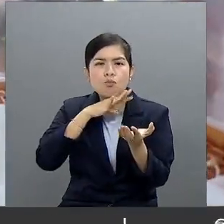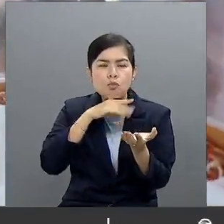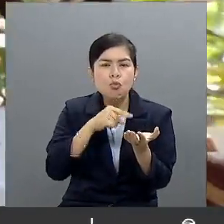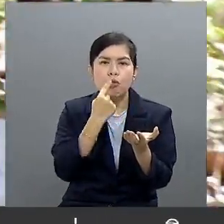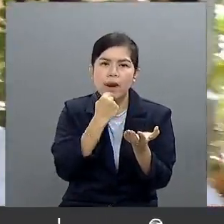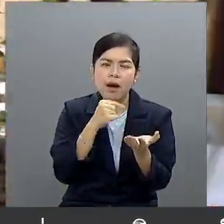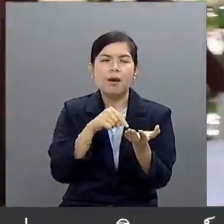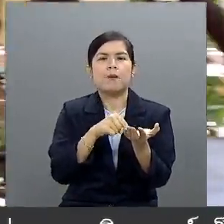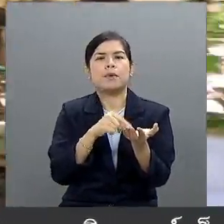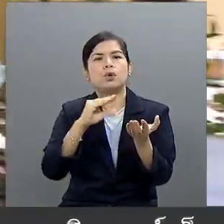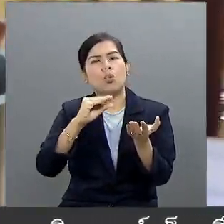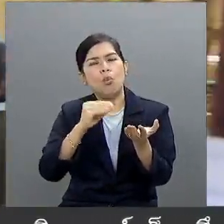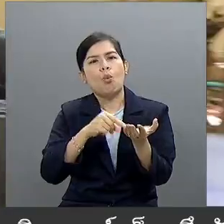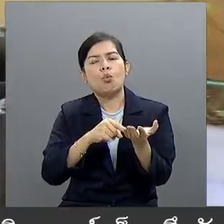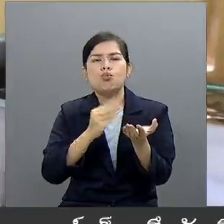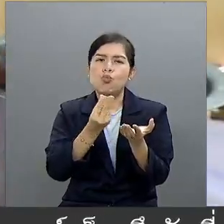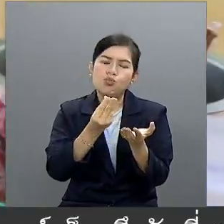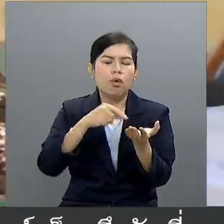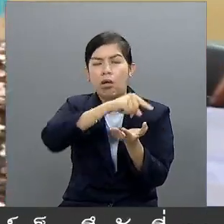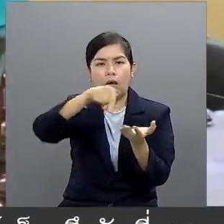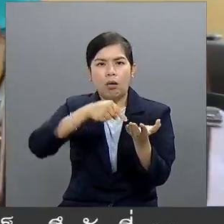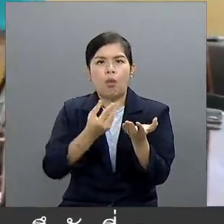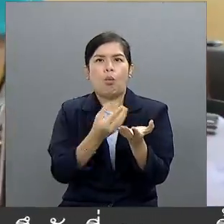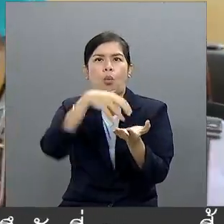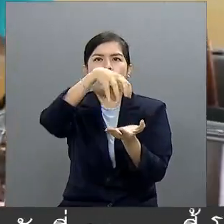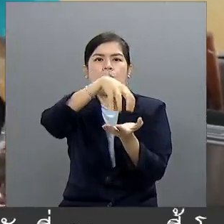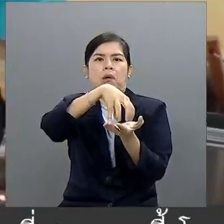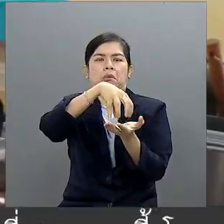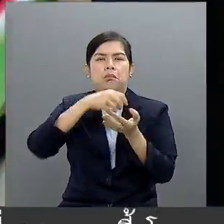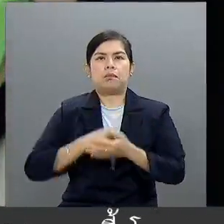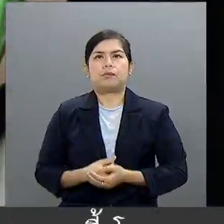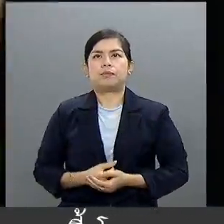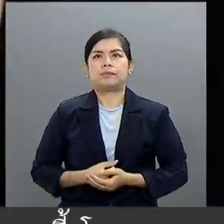หไม่รวมหมูก้อนอีกชามใหญ่มากนะคะ ชามใหญ่ฮะคุณสุ